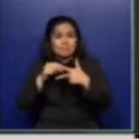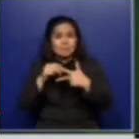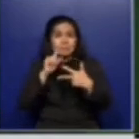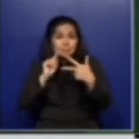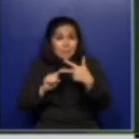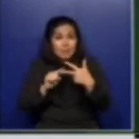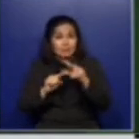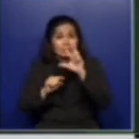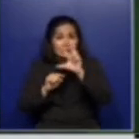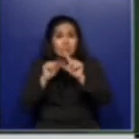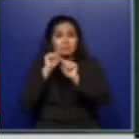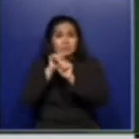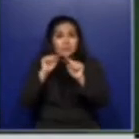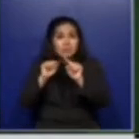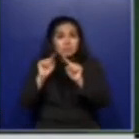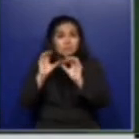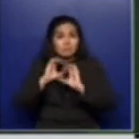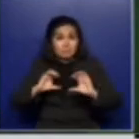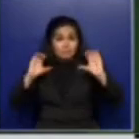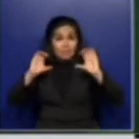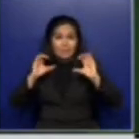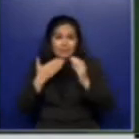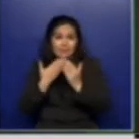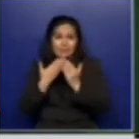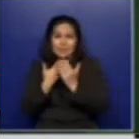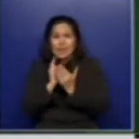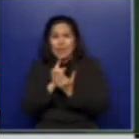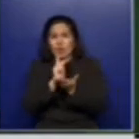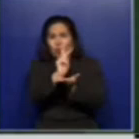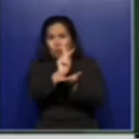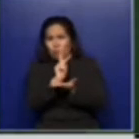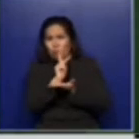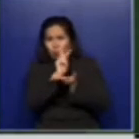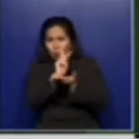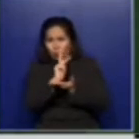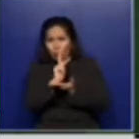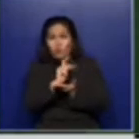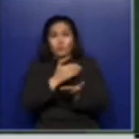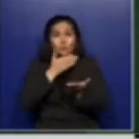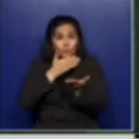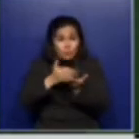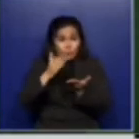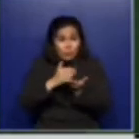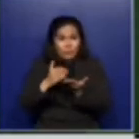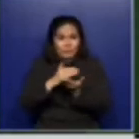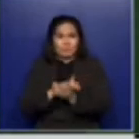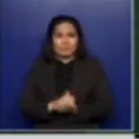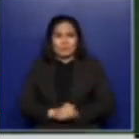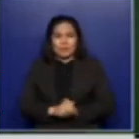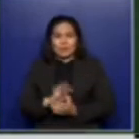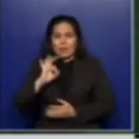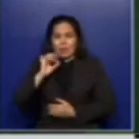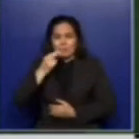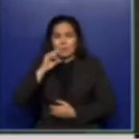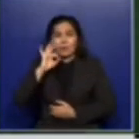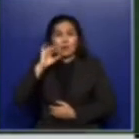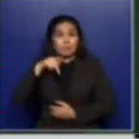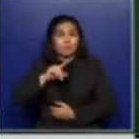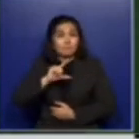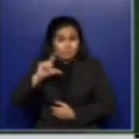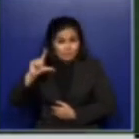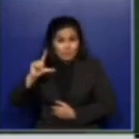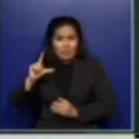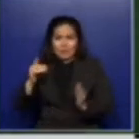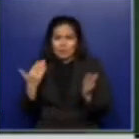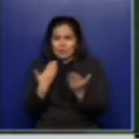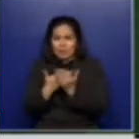กว่ารัฐบาลจะไปจ่ายต้นเงินกู้ที่กู้เขามาอีก 99,000 ล้านบาทครับนี่คือภาพรวมของงบประม